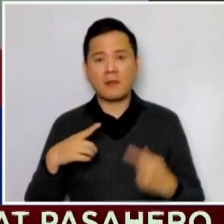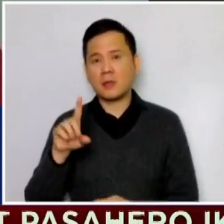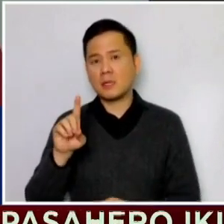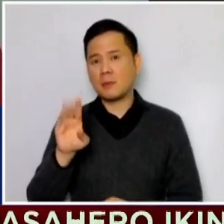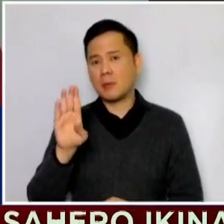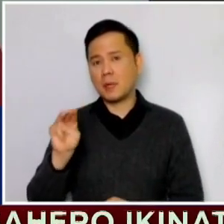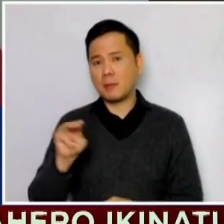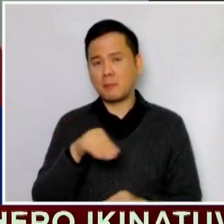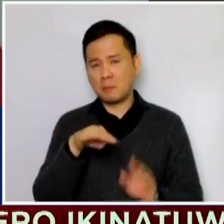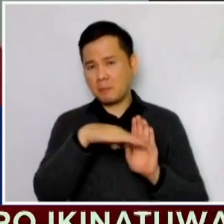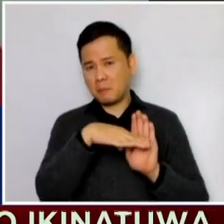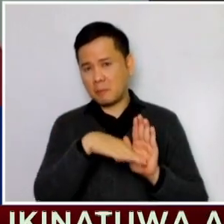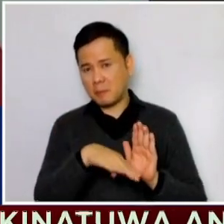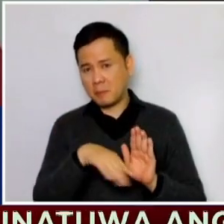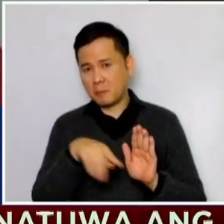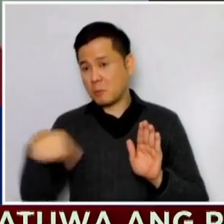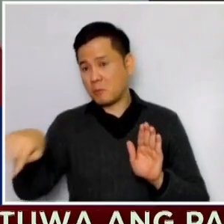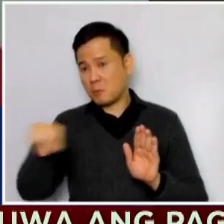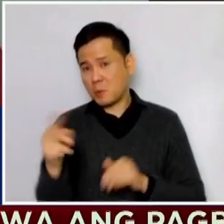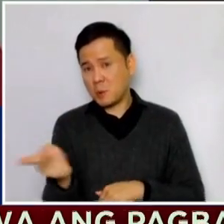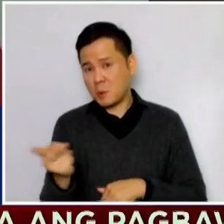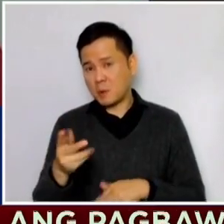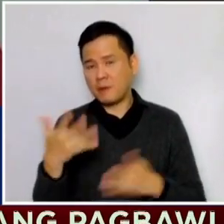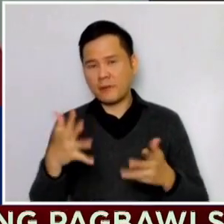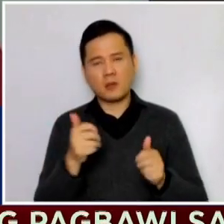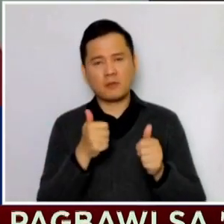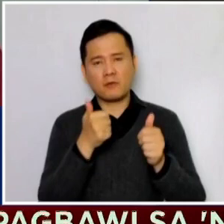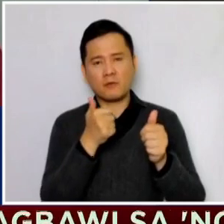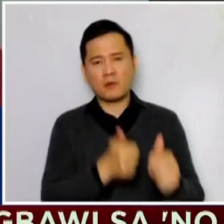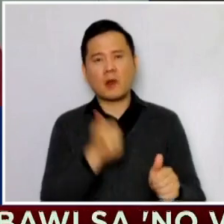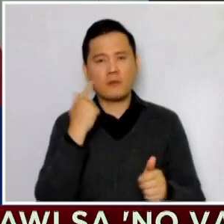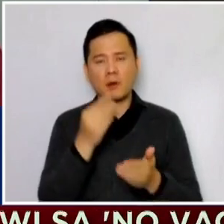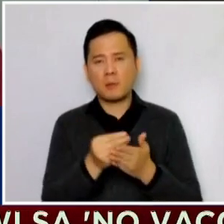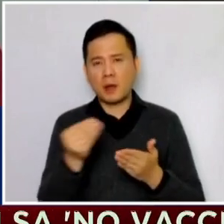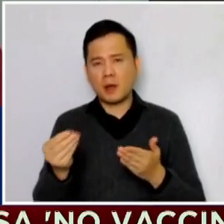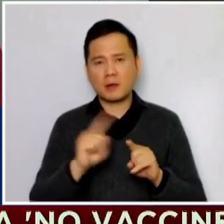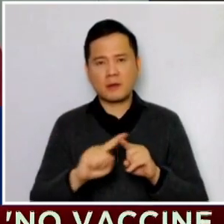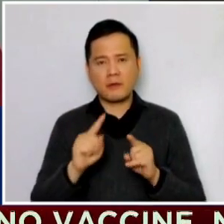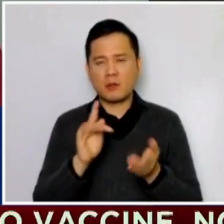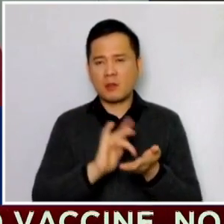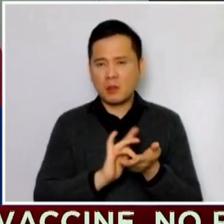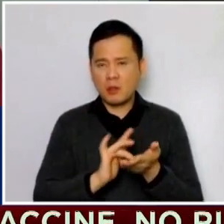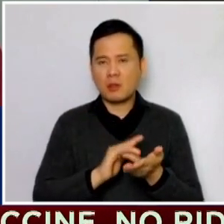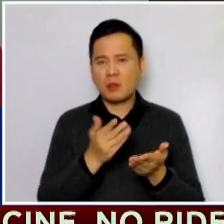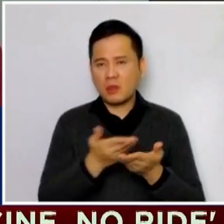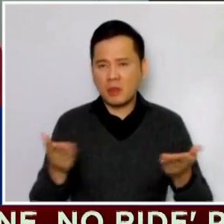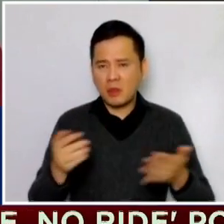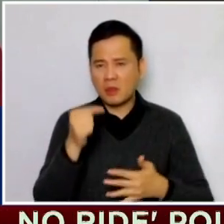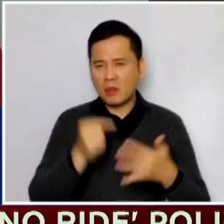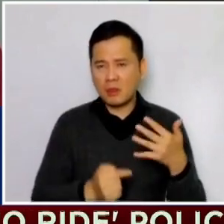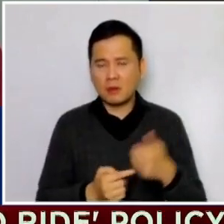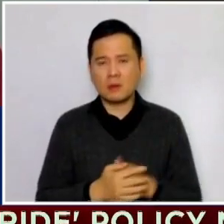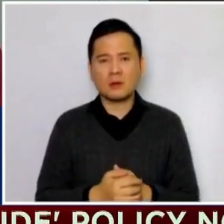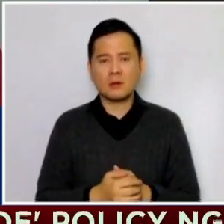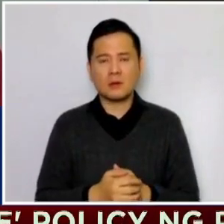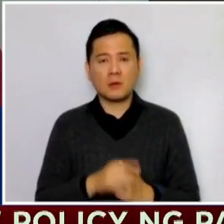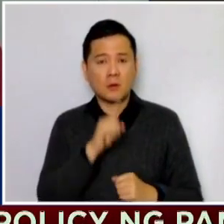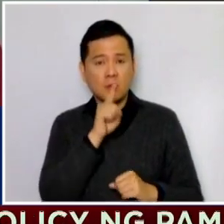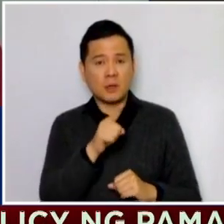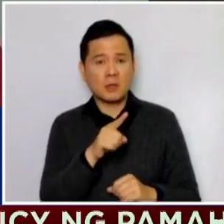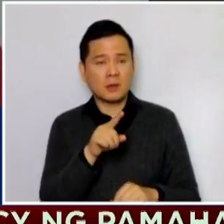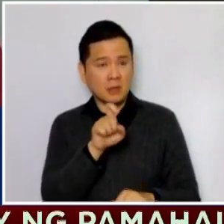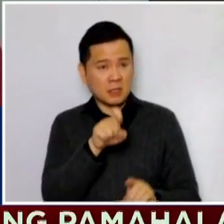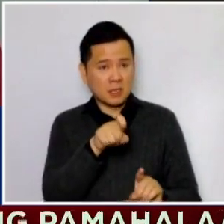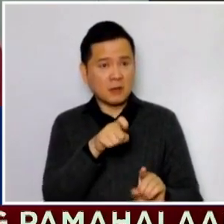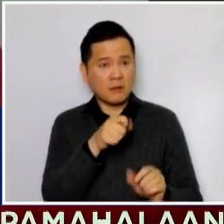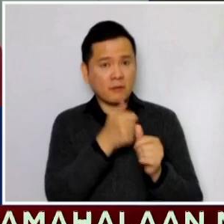papalo nga yung sa procurement for this pandemic is yung retail price, hindi yung wholesale price.